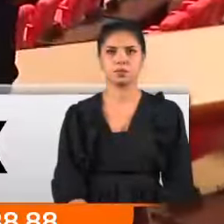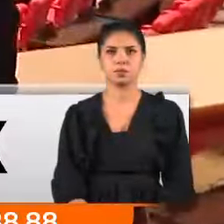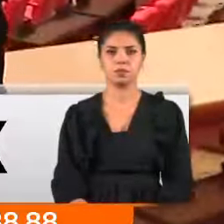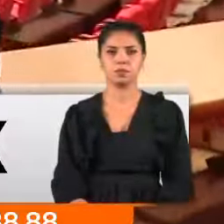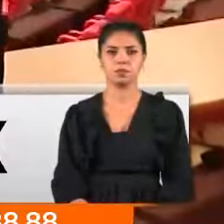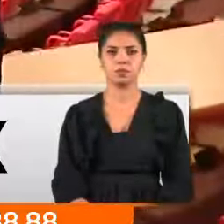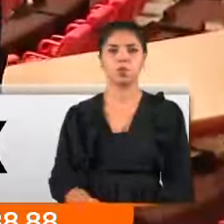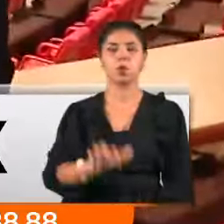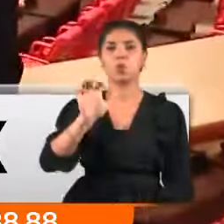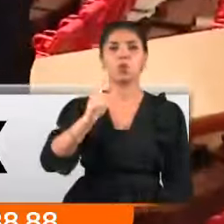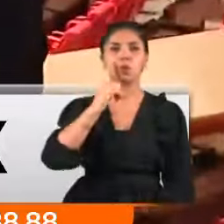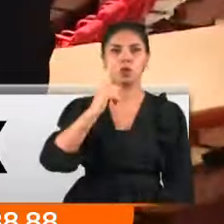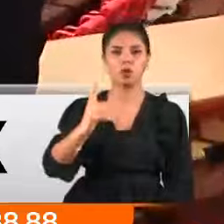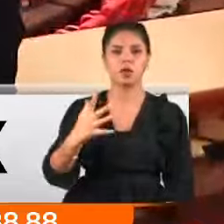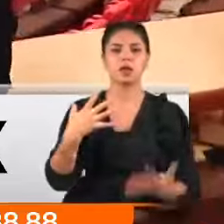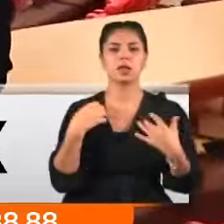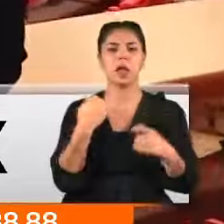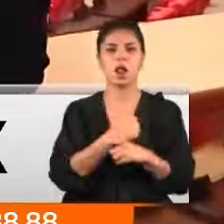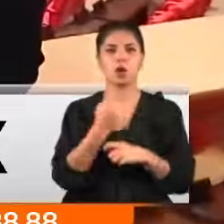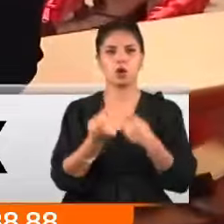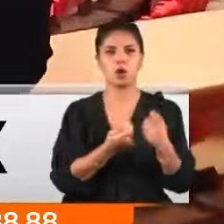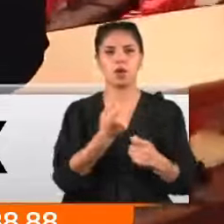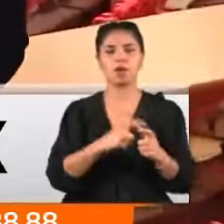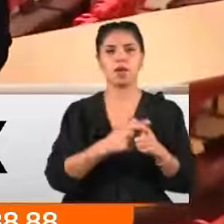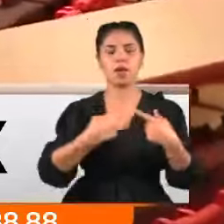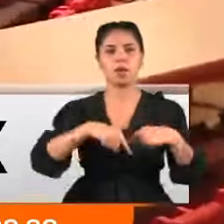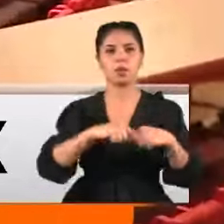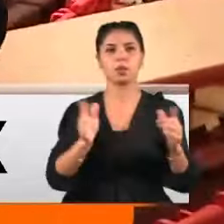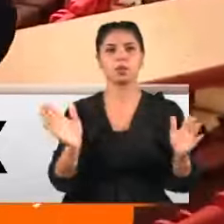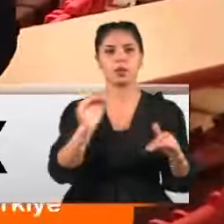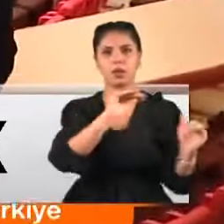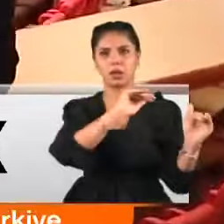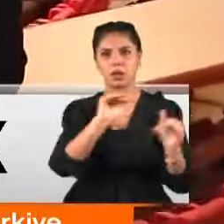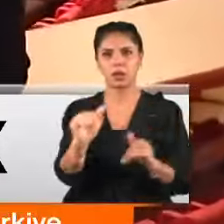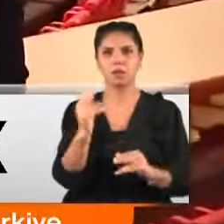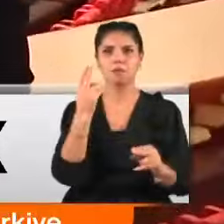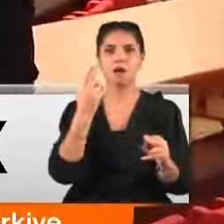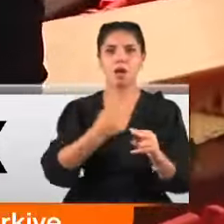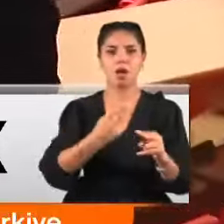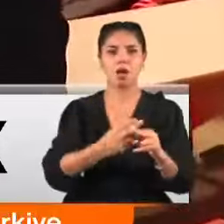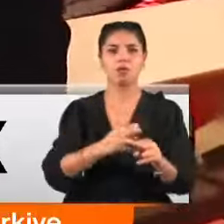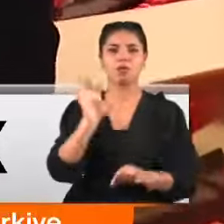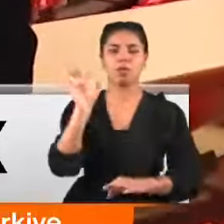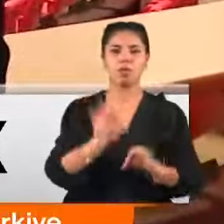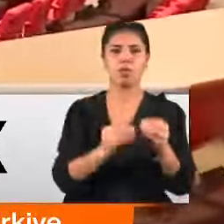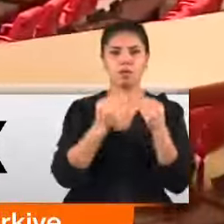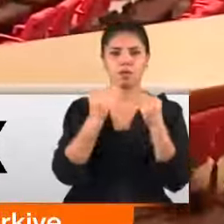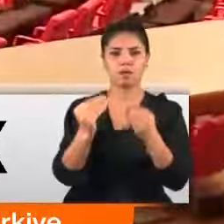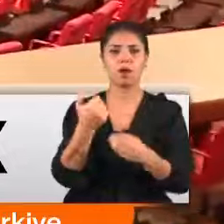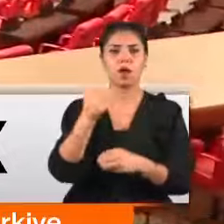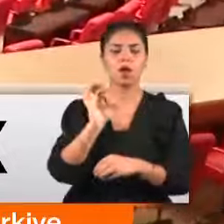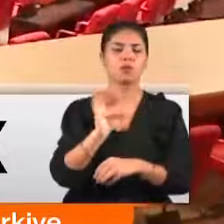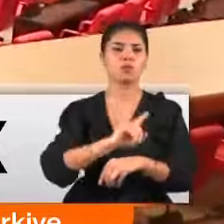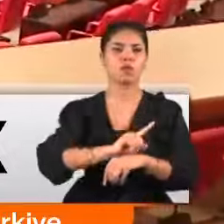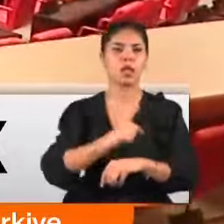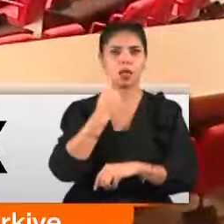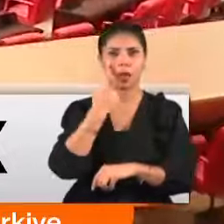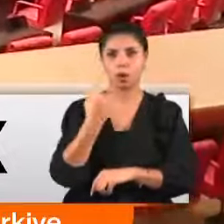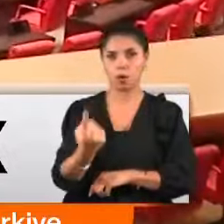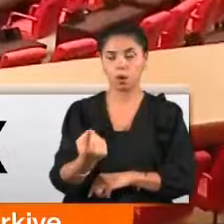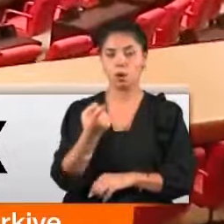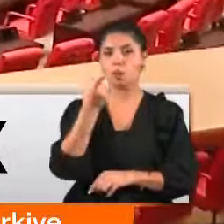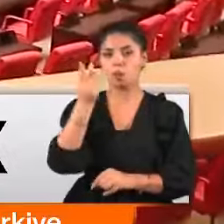Butona basılmasıyla birlikte sağlık görevlilerinin genel kurul salonuna gelmesi ve acil müdahalede bulunması sadece 60 saniye sürecek.